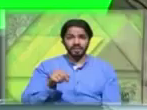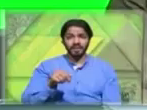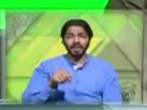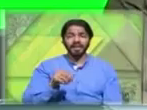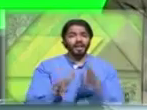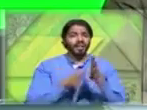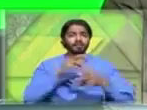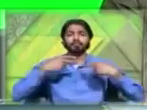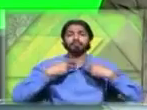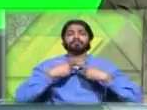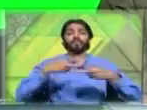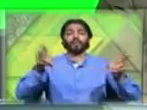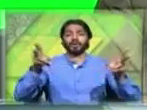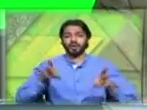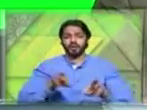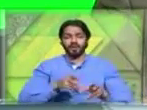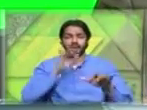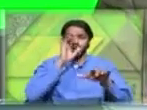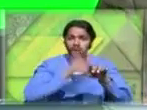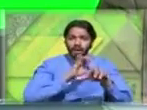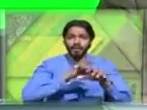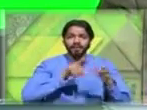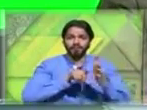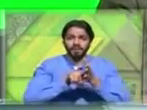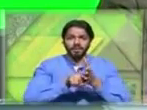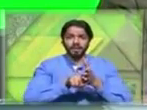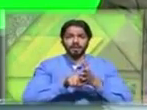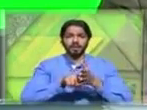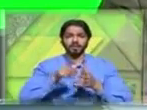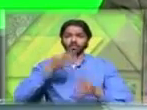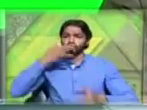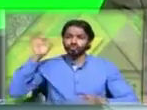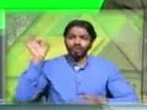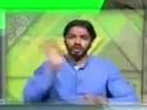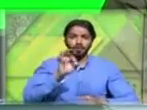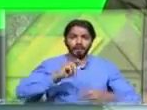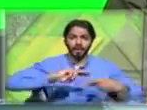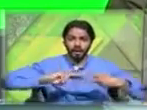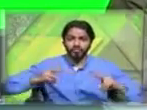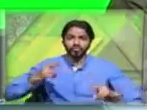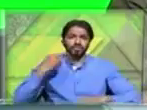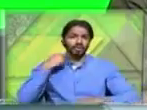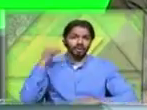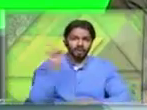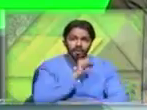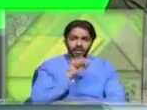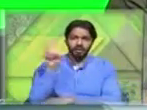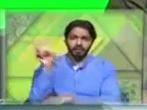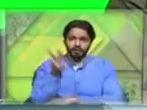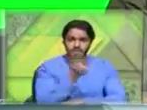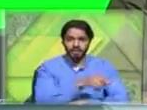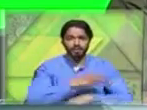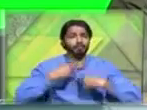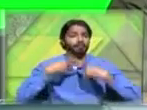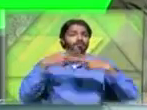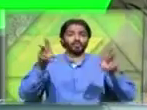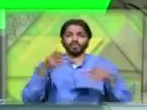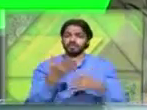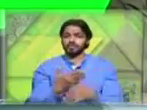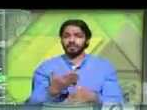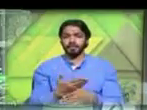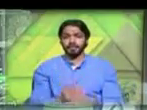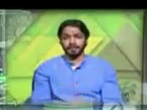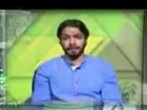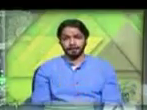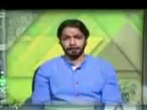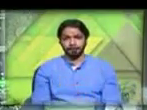في النفوس، أم لضعف في أم تغير الظروف، أم للإمهال الذي أمهل به الله سبحانه وتعالى من لا يتورعون فيه؟